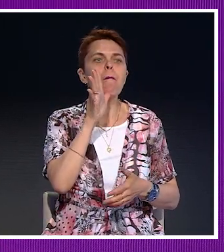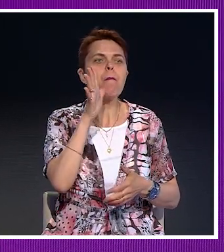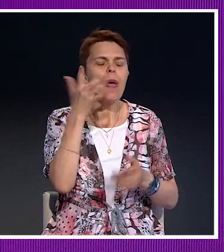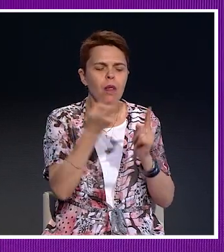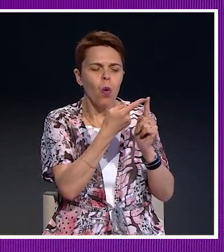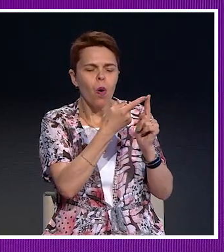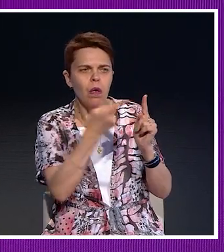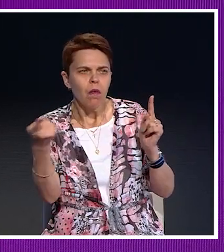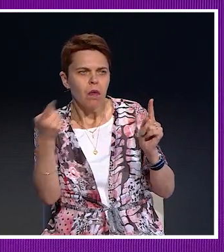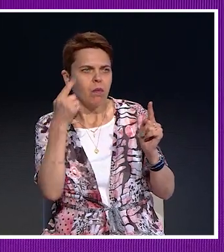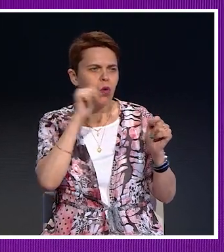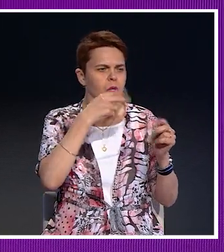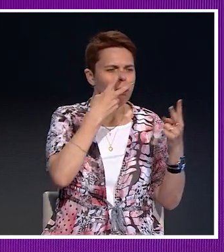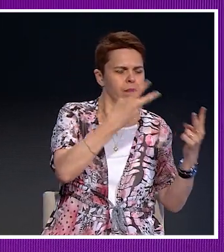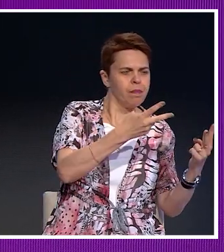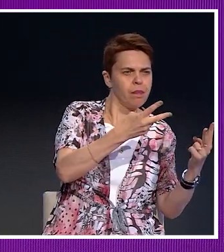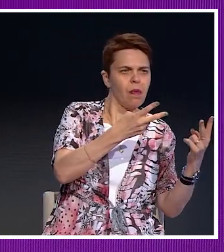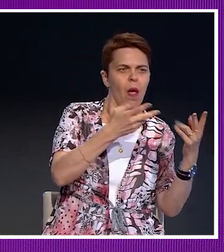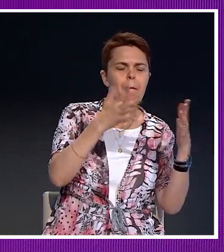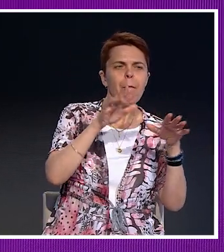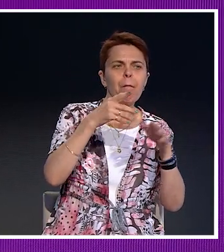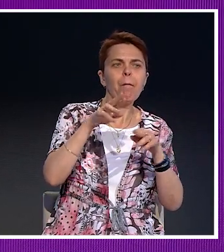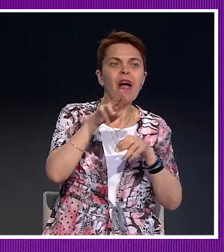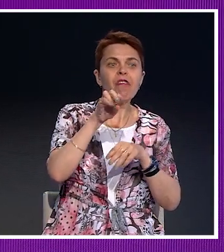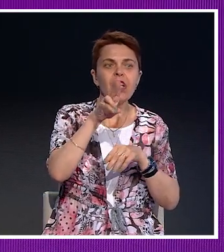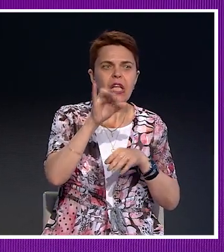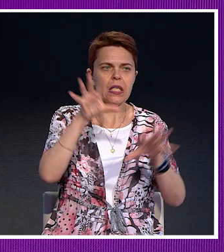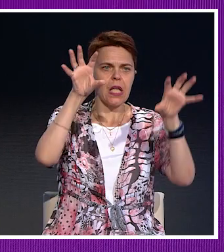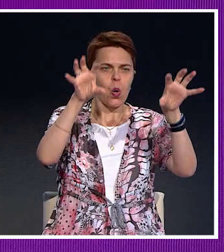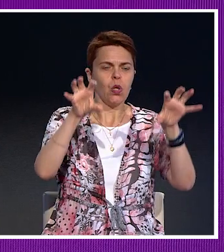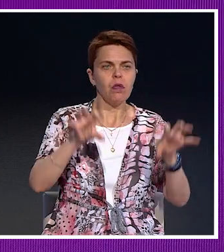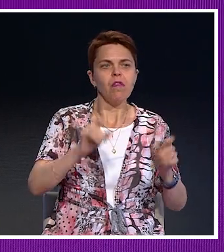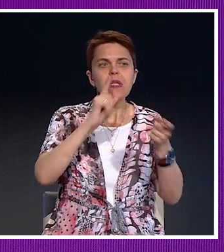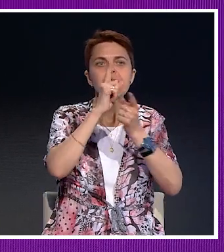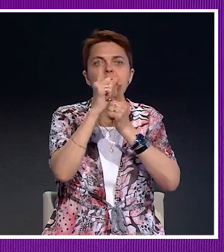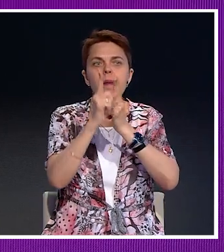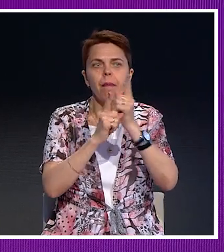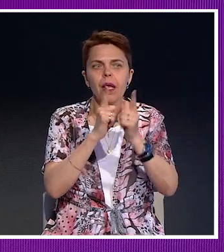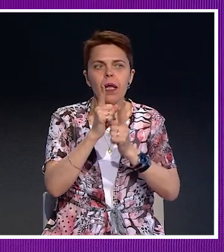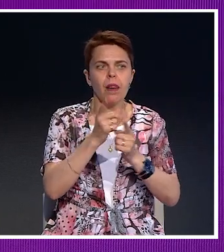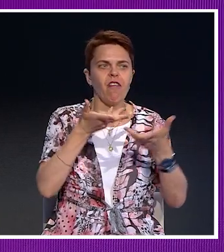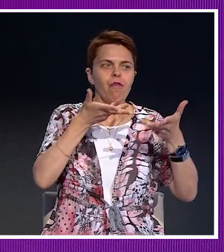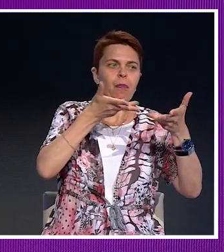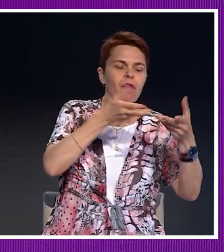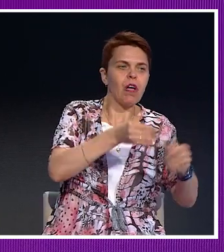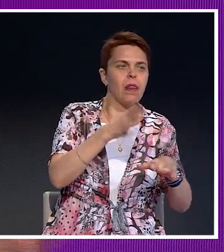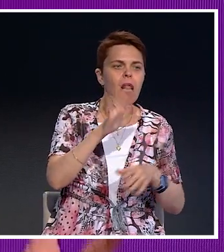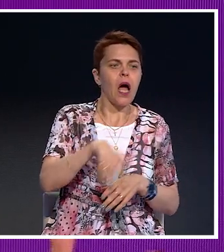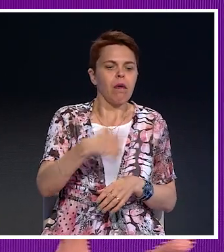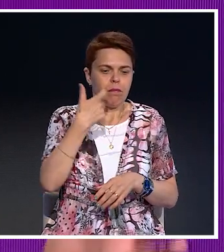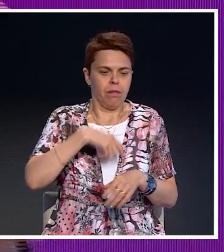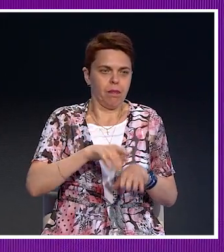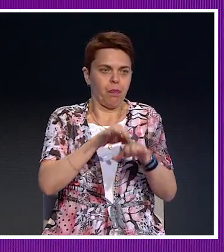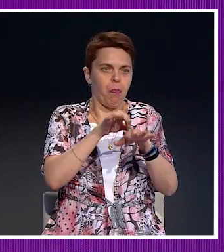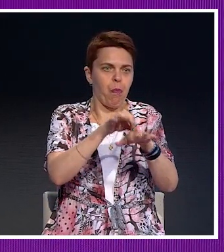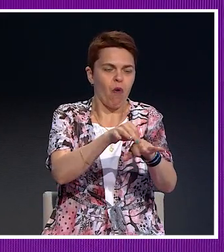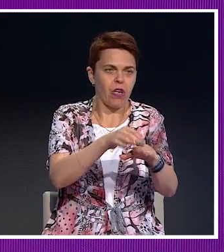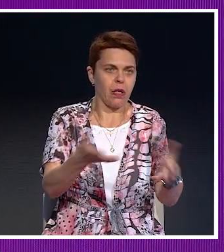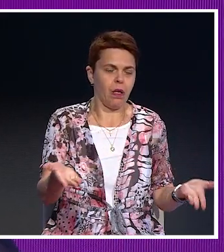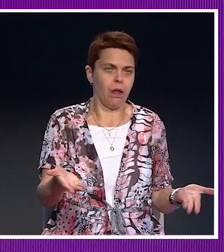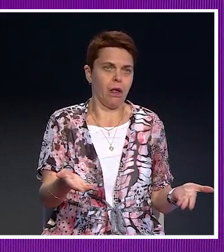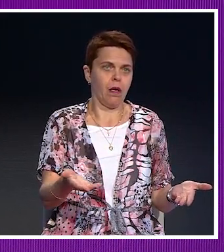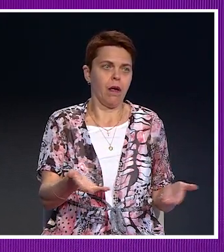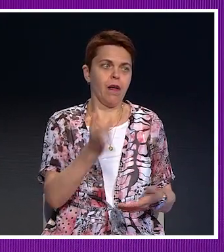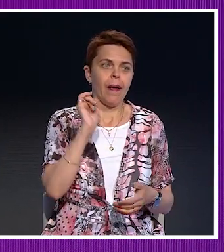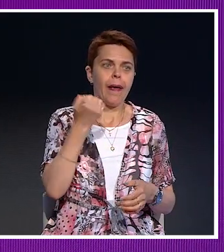довгі проміжки часу, коли певні законодавчі зміни впливають на зміну поведінки. Людина реагує на нові